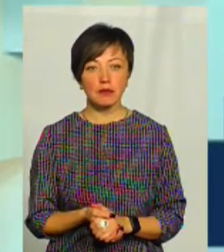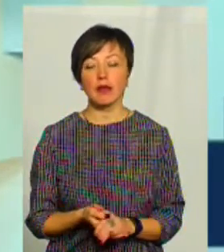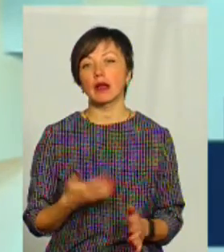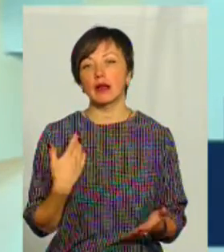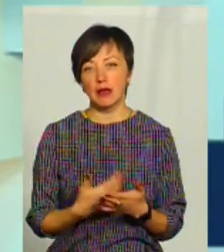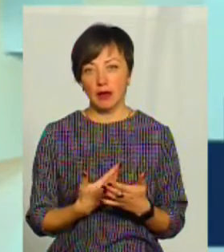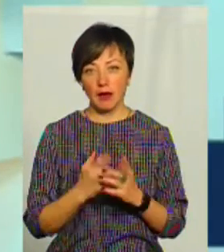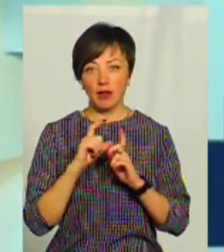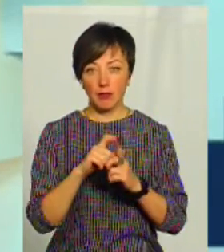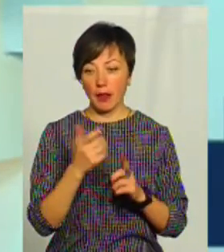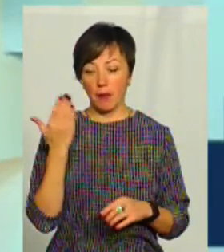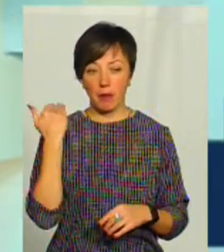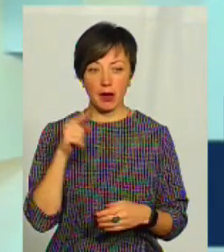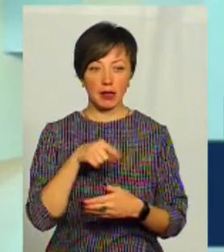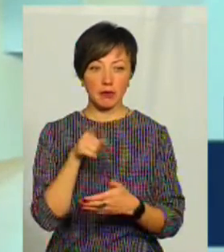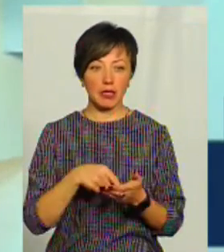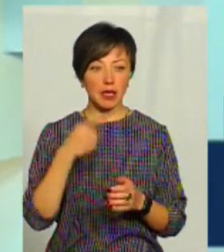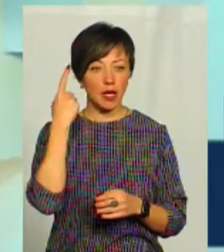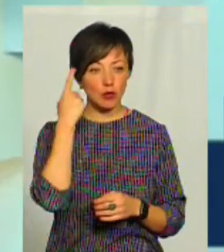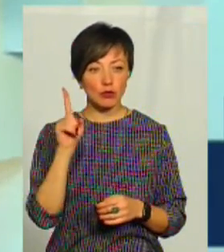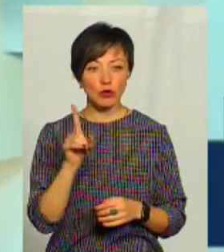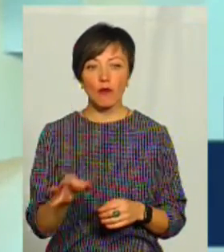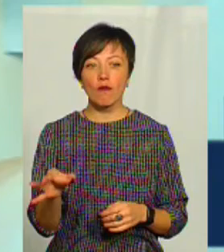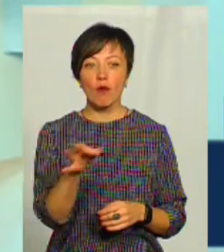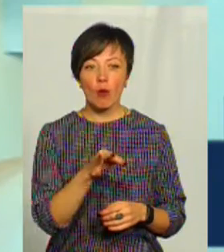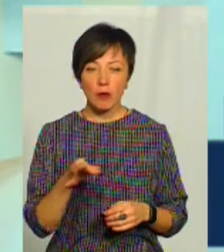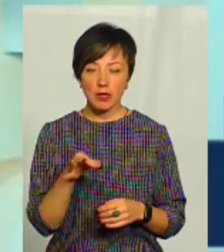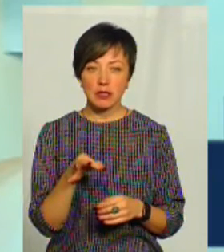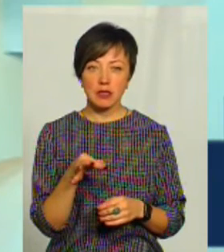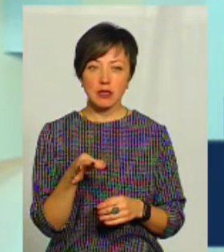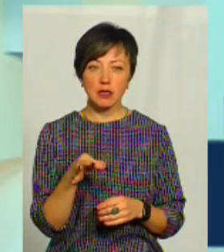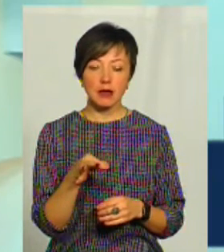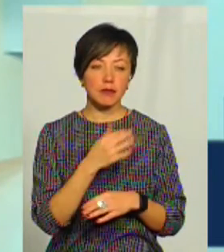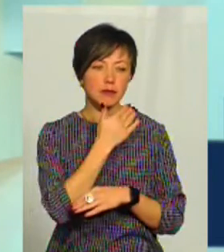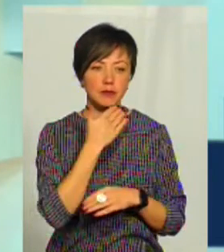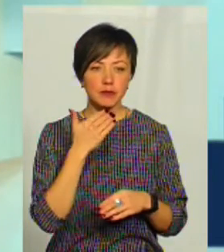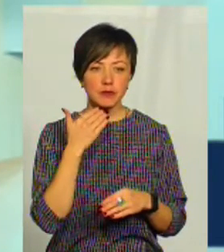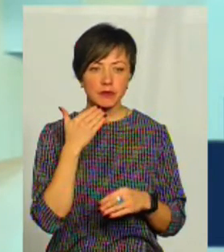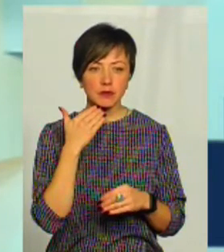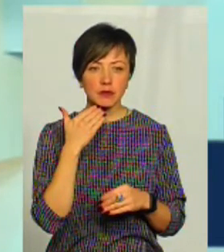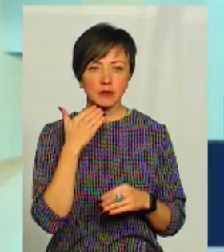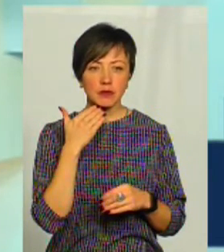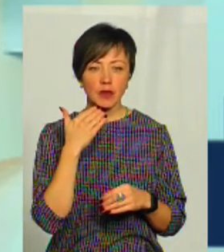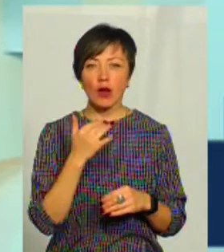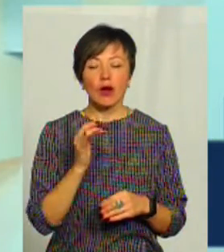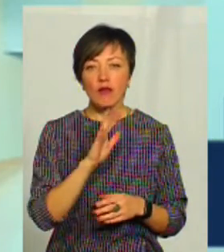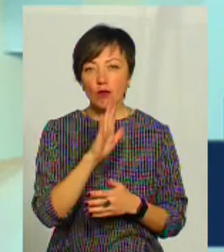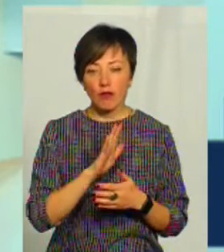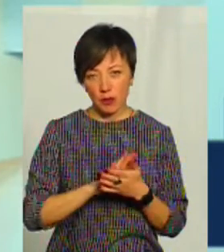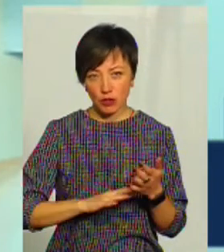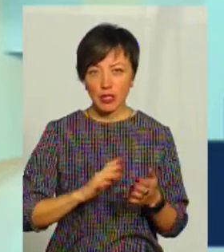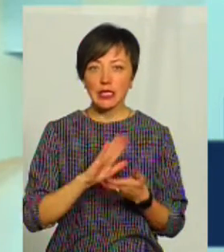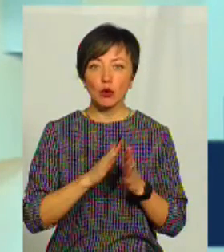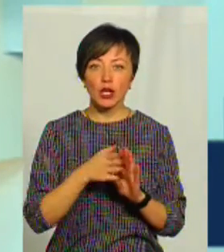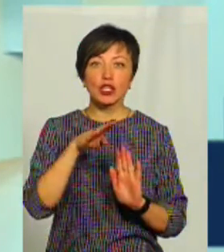Ну, от якщо відповідати на попереднє питання, я думаю, що в області у нас ситуація гірша,